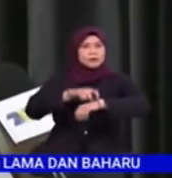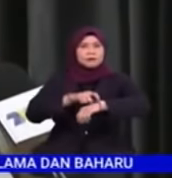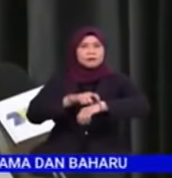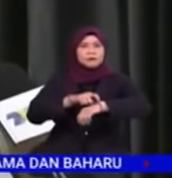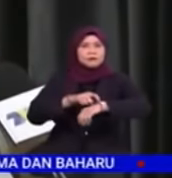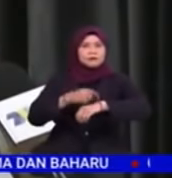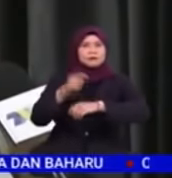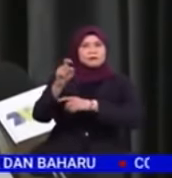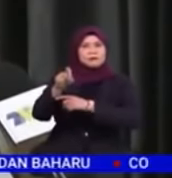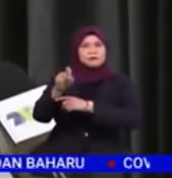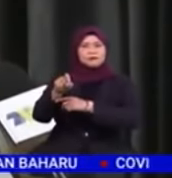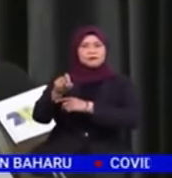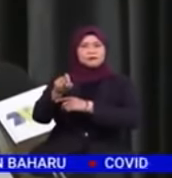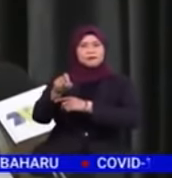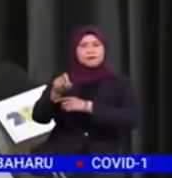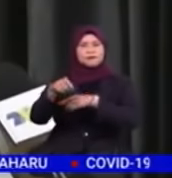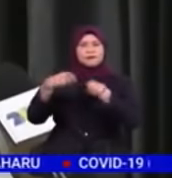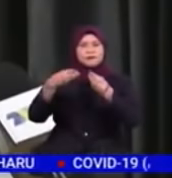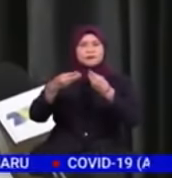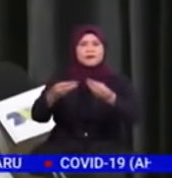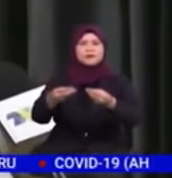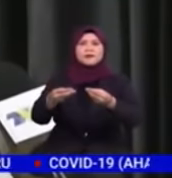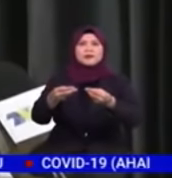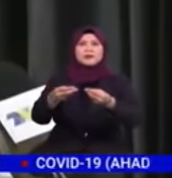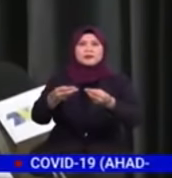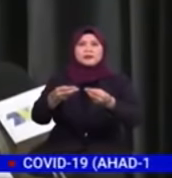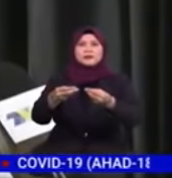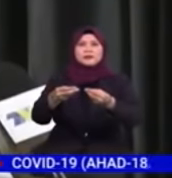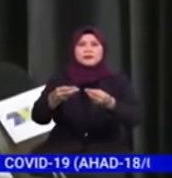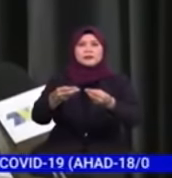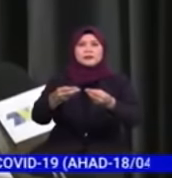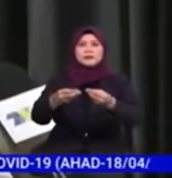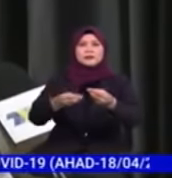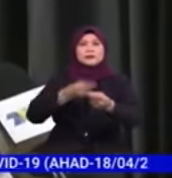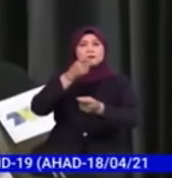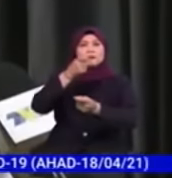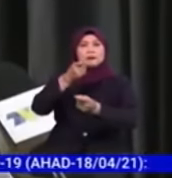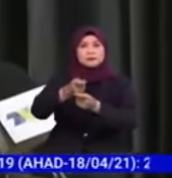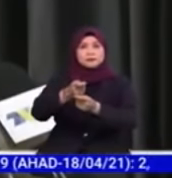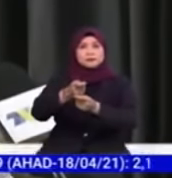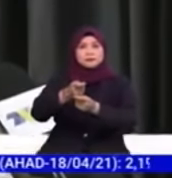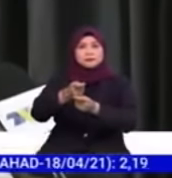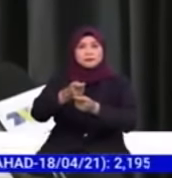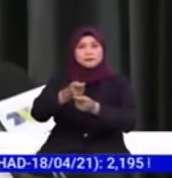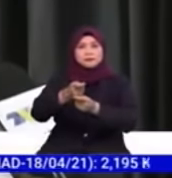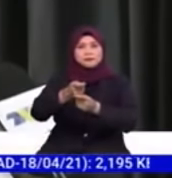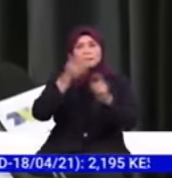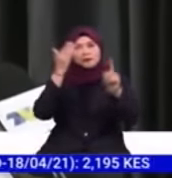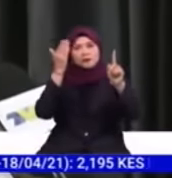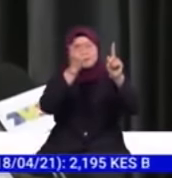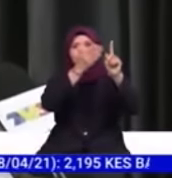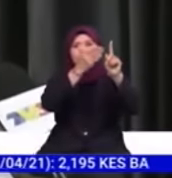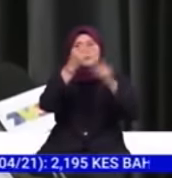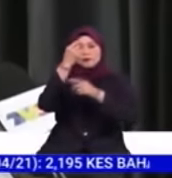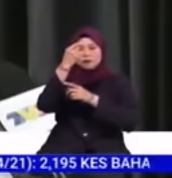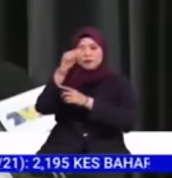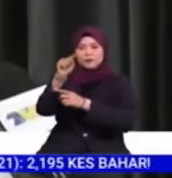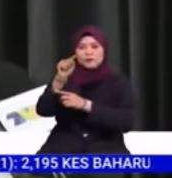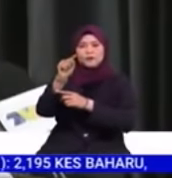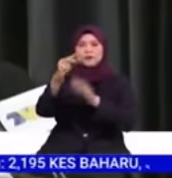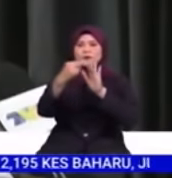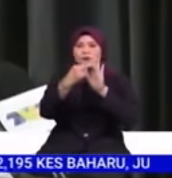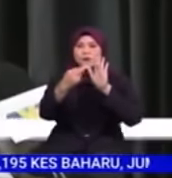1brainly ataupun mentrap menentangkan Saputra blender untuk hingga membuatnya beli